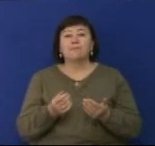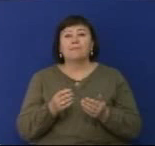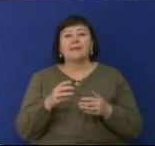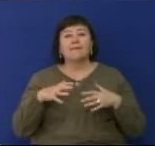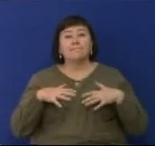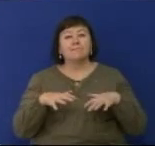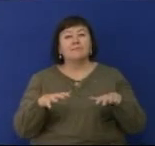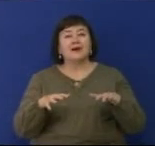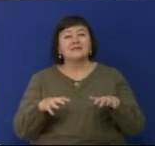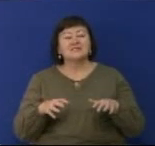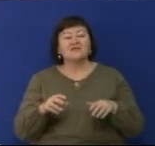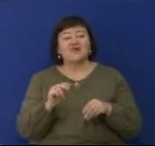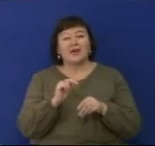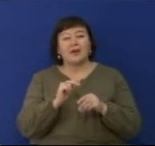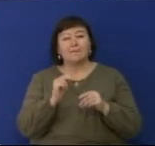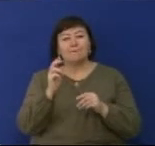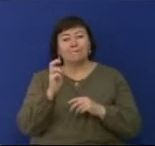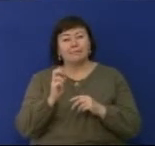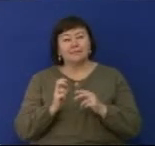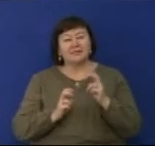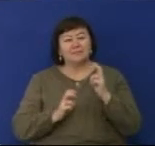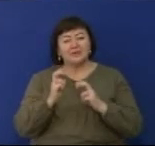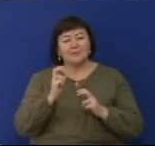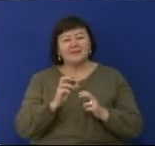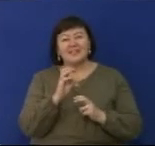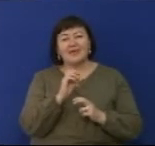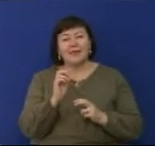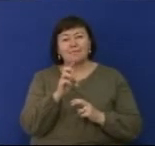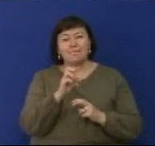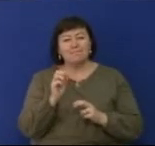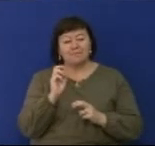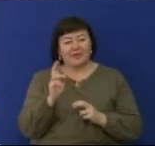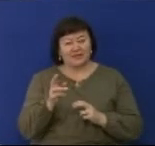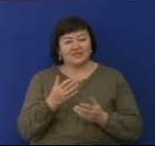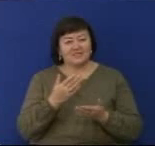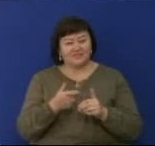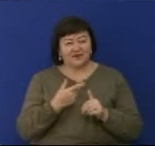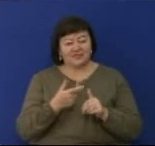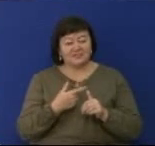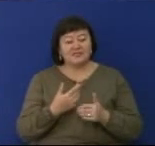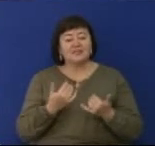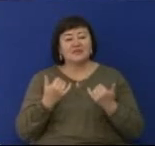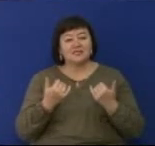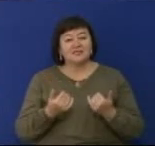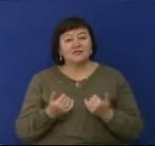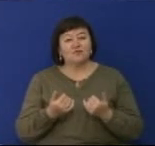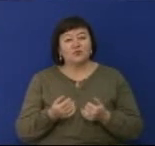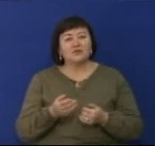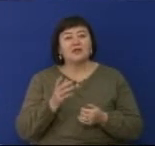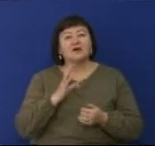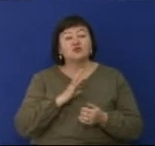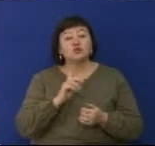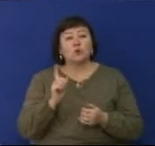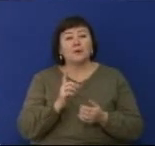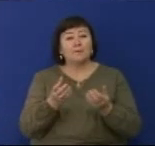предпринимательства in back за выполнением пунктов плана закреплены госорганы палаты предпринимателей и финансовой организации для того